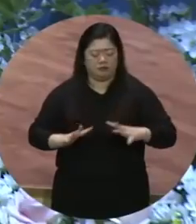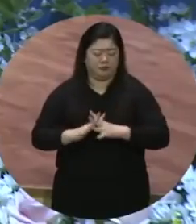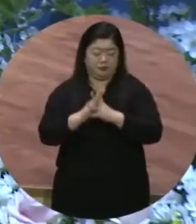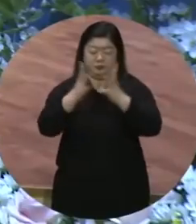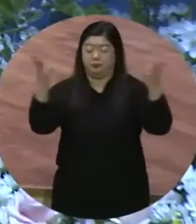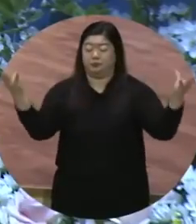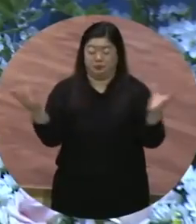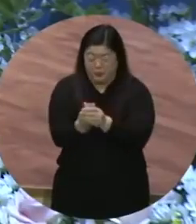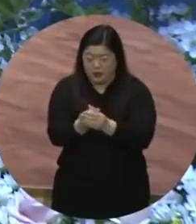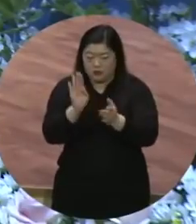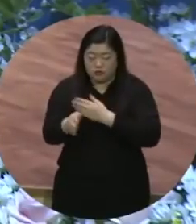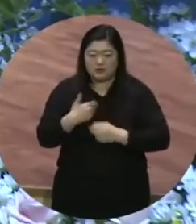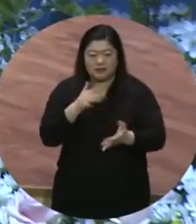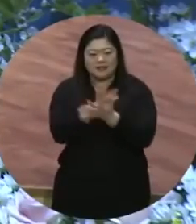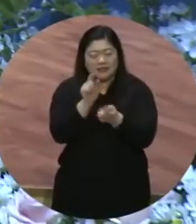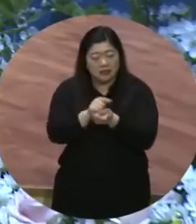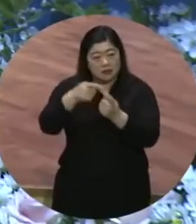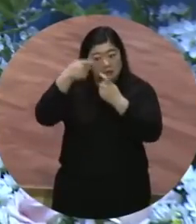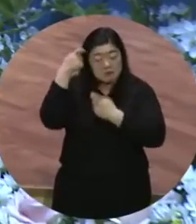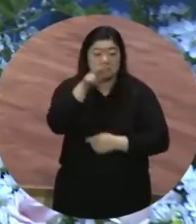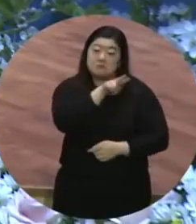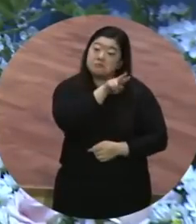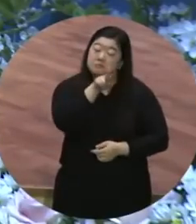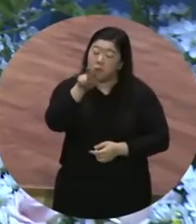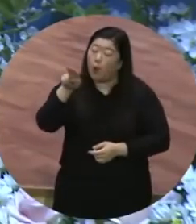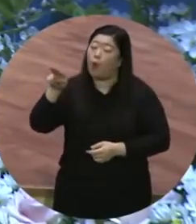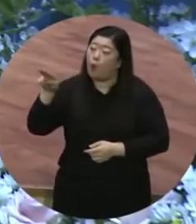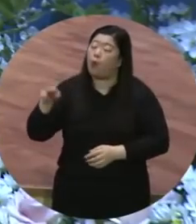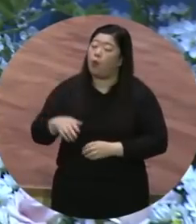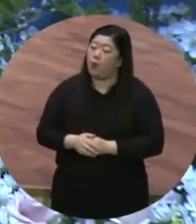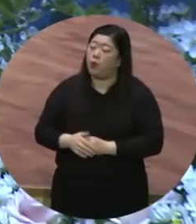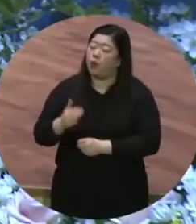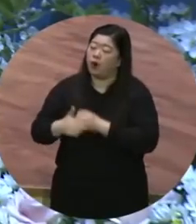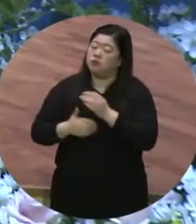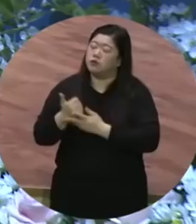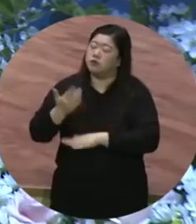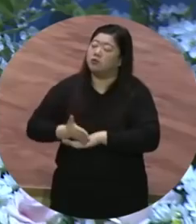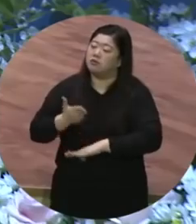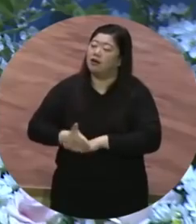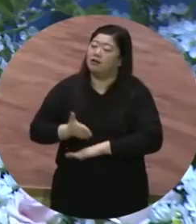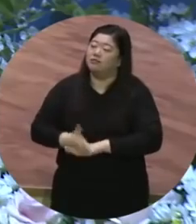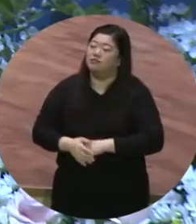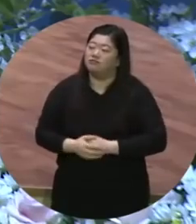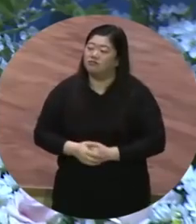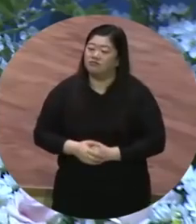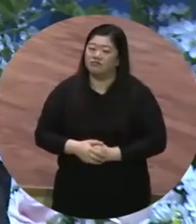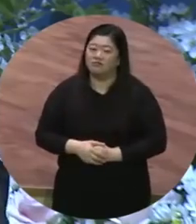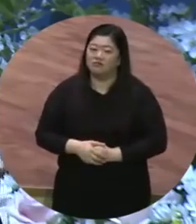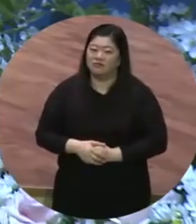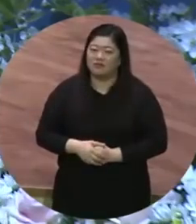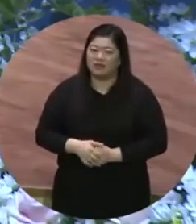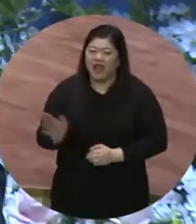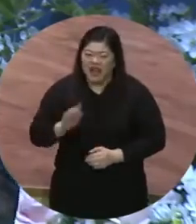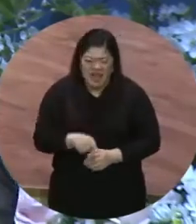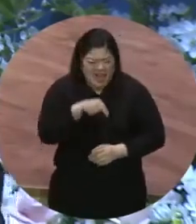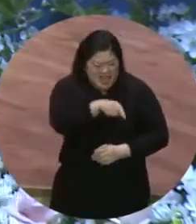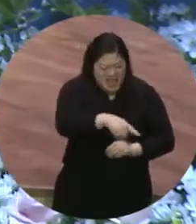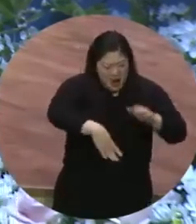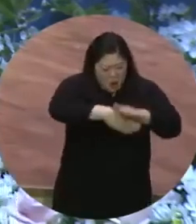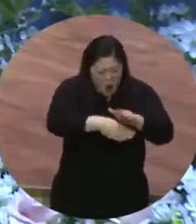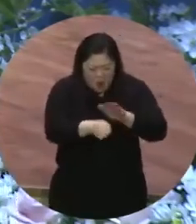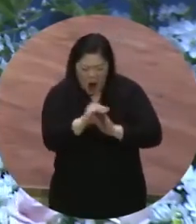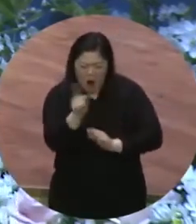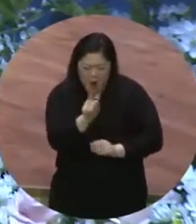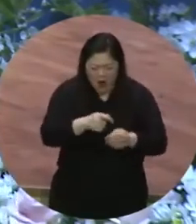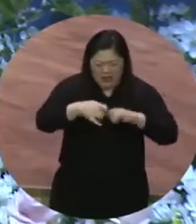그 정도로 나는 아무 생각이 없는 사람이요. 그냥 뭐 때 있겠지 뭐. 가가지고 내 방을 이렇게 하고 내 방을 이렇게 하고